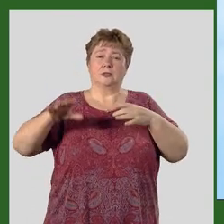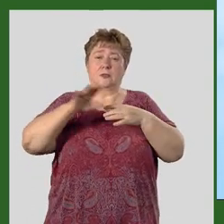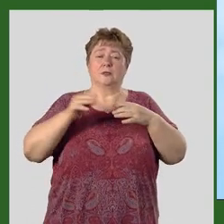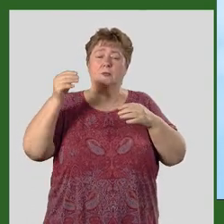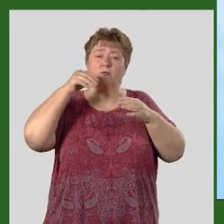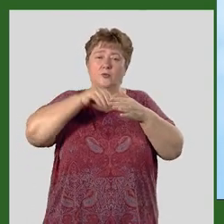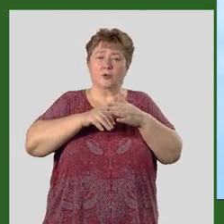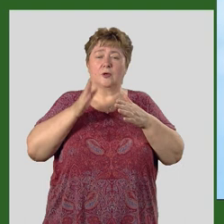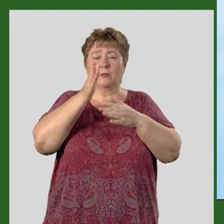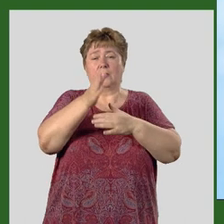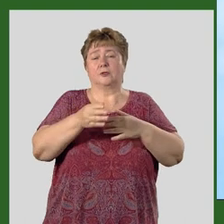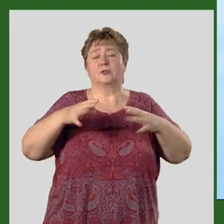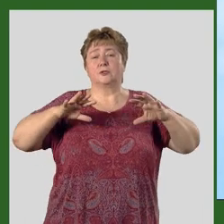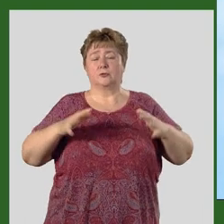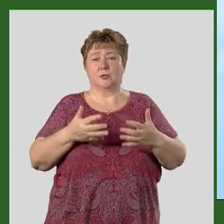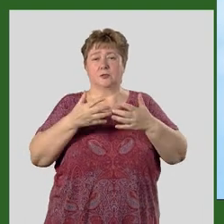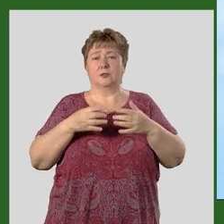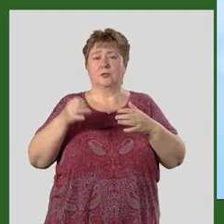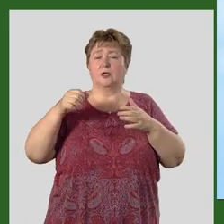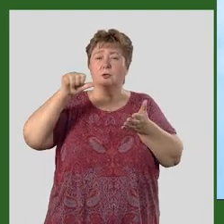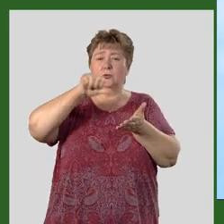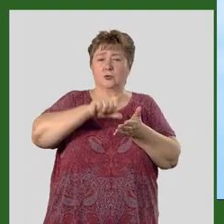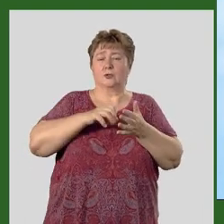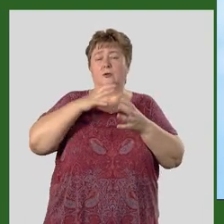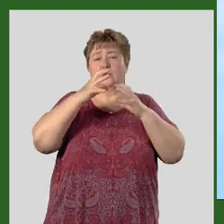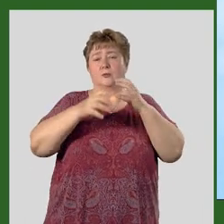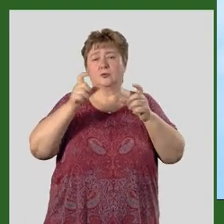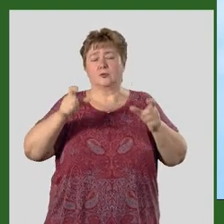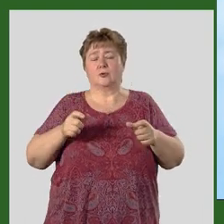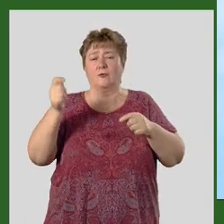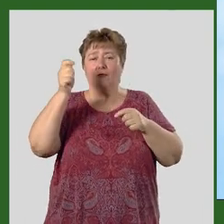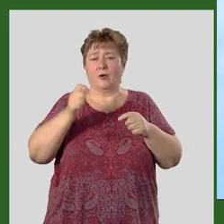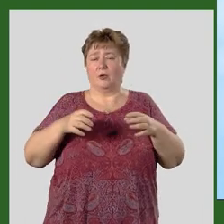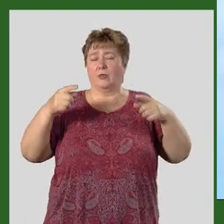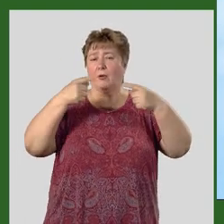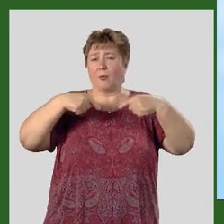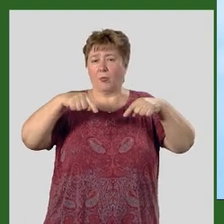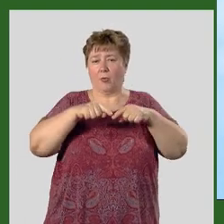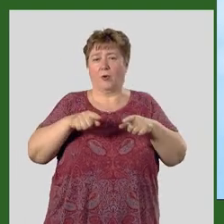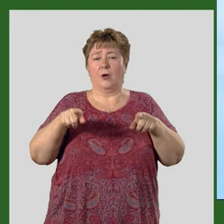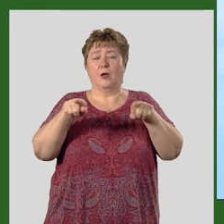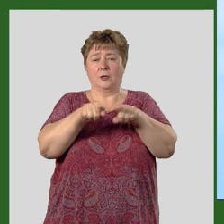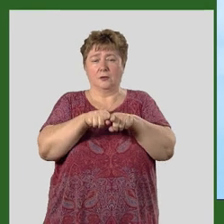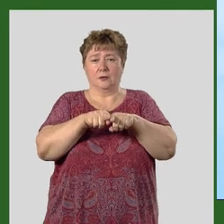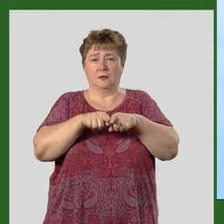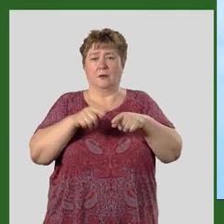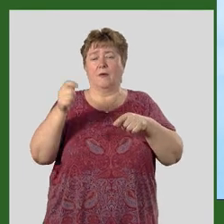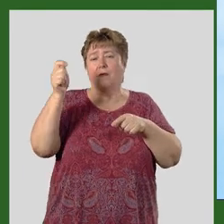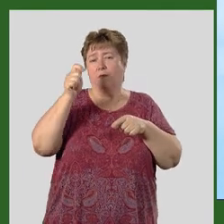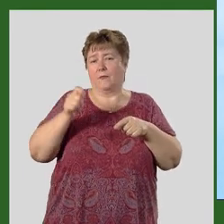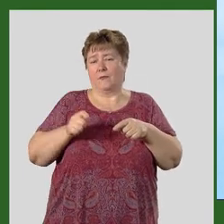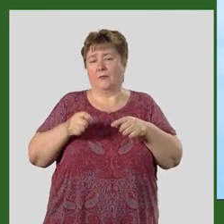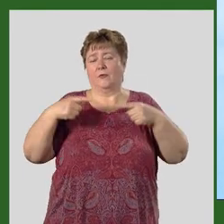их внутриполитической ситуации и участию в международных военных блоках, а также